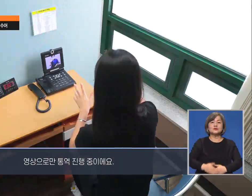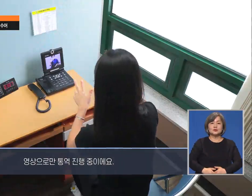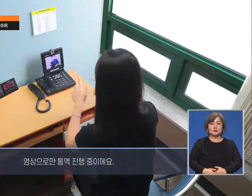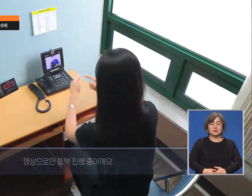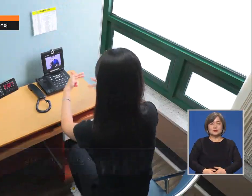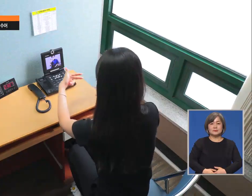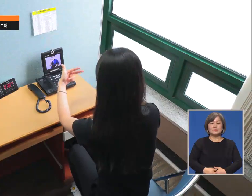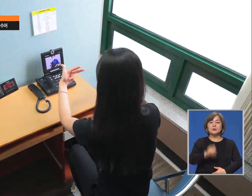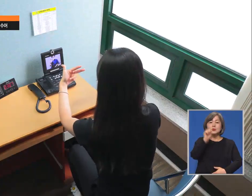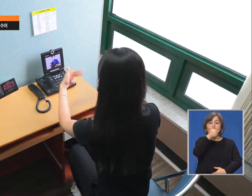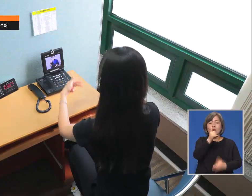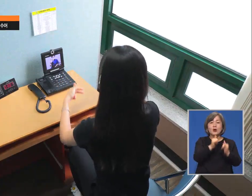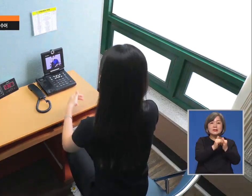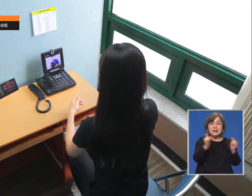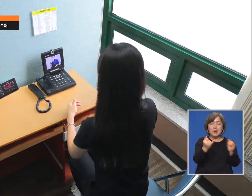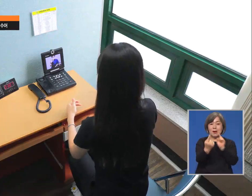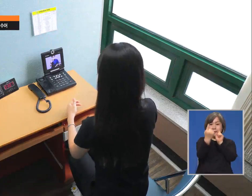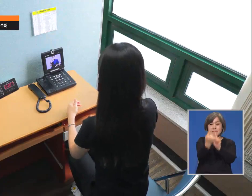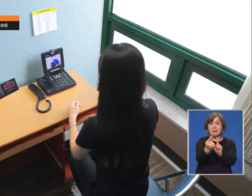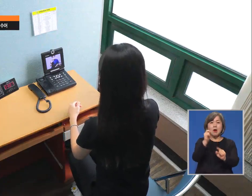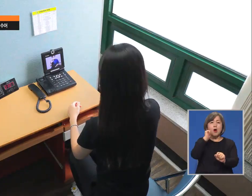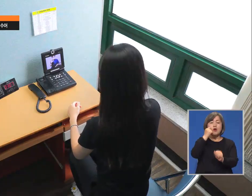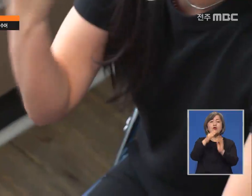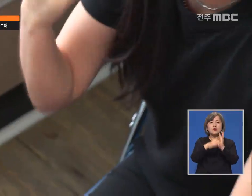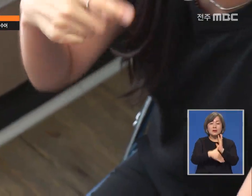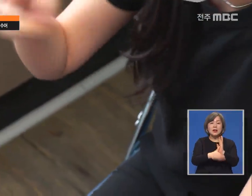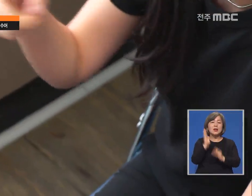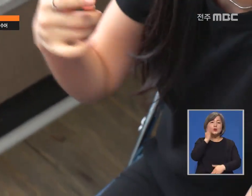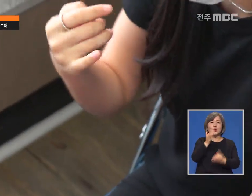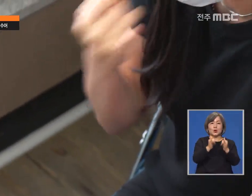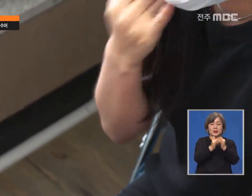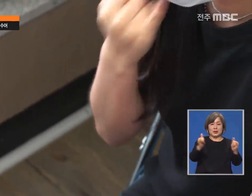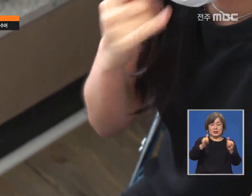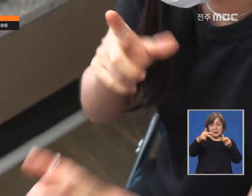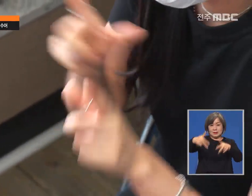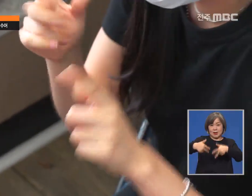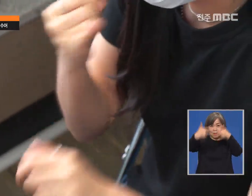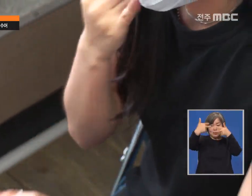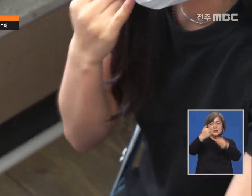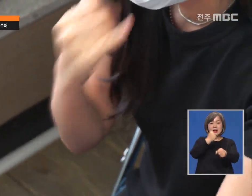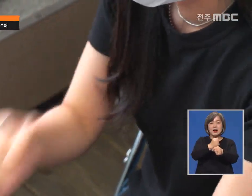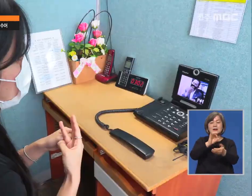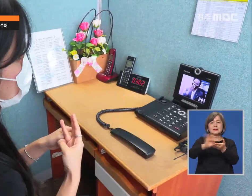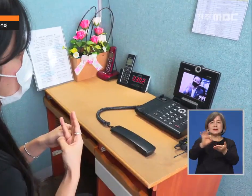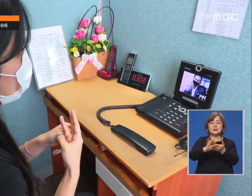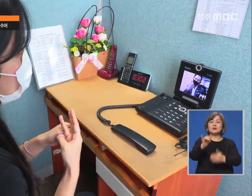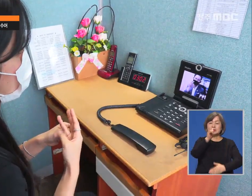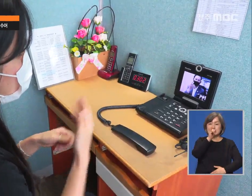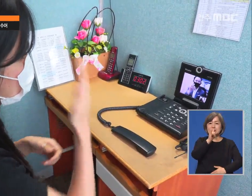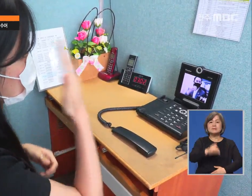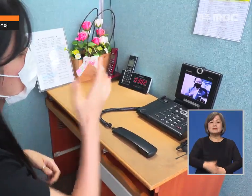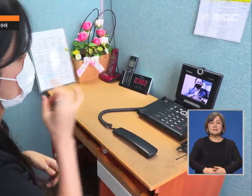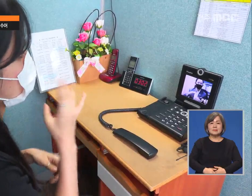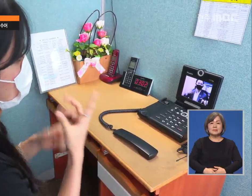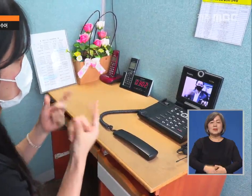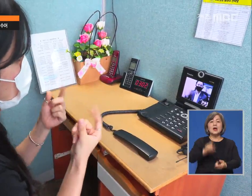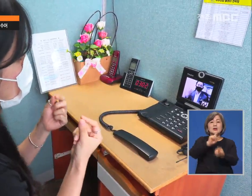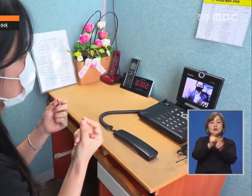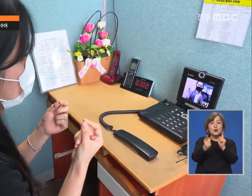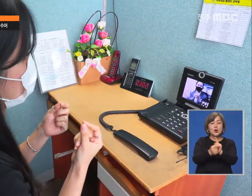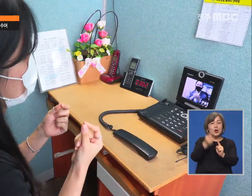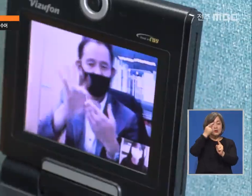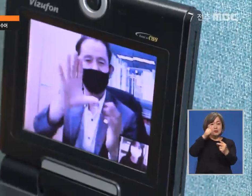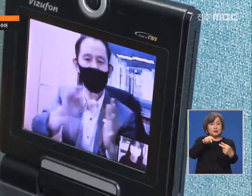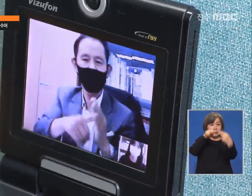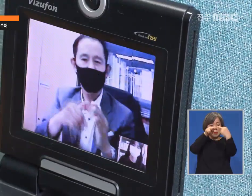중이고요. 통역사와 대면하기 어려운 경우 농인들은 영상통화를 활용하기도 합니다. 눈은 안 되고.